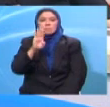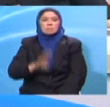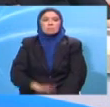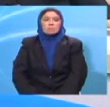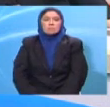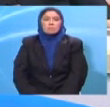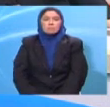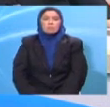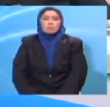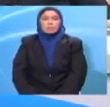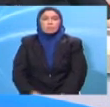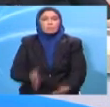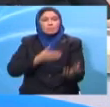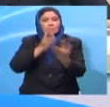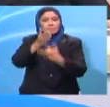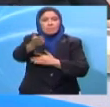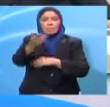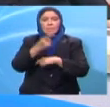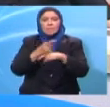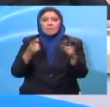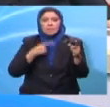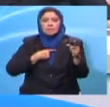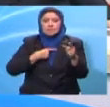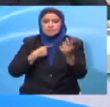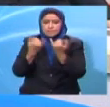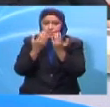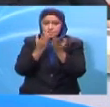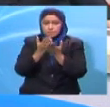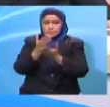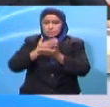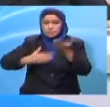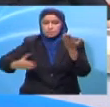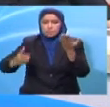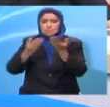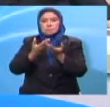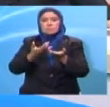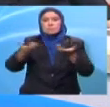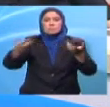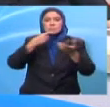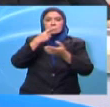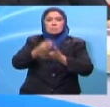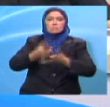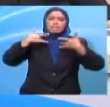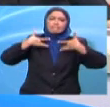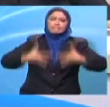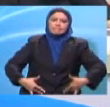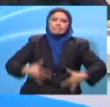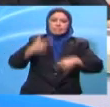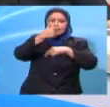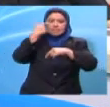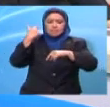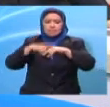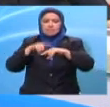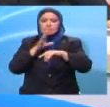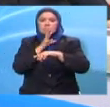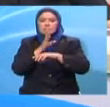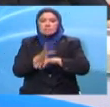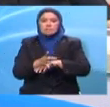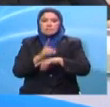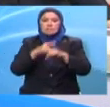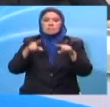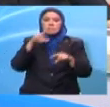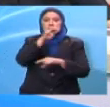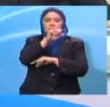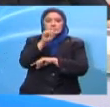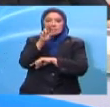Twitternya dan menerusi satu entri berasingan Datuk Seri Najib menyatakan kekecewaannya kerana kenyataan pengerusi Majlis amanah rakyat Mara Tan